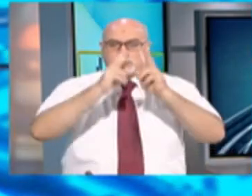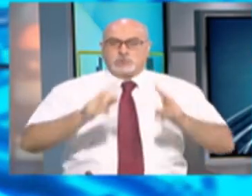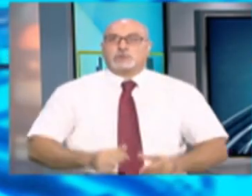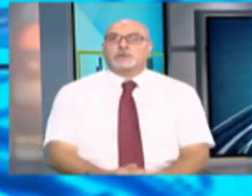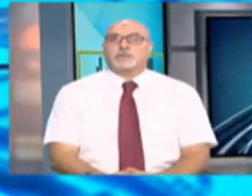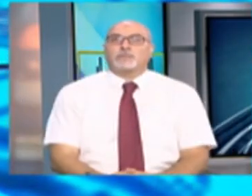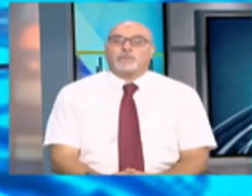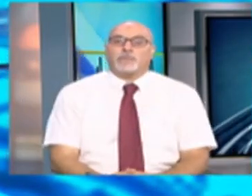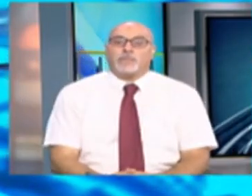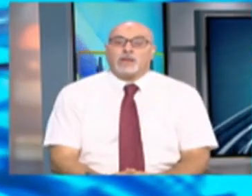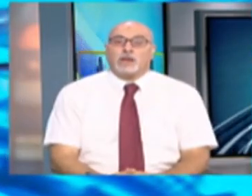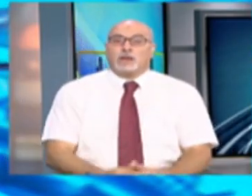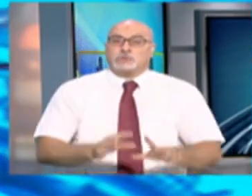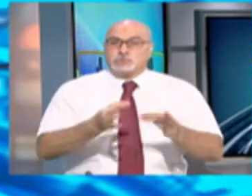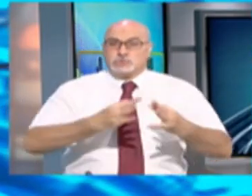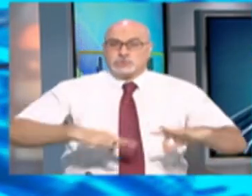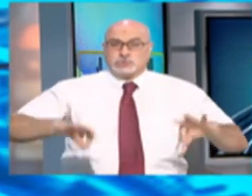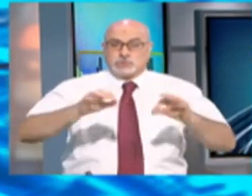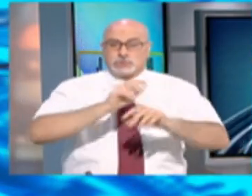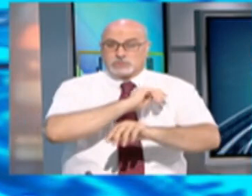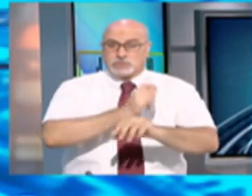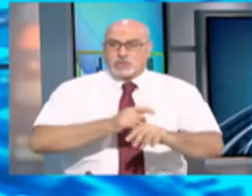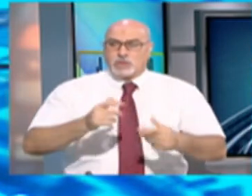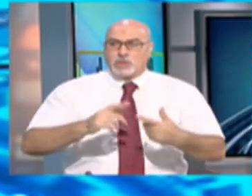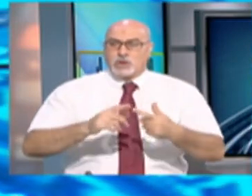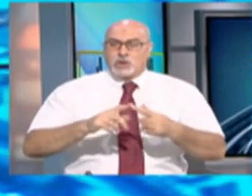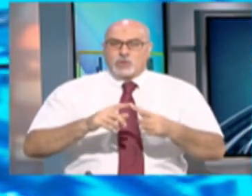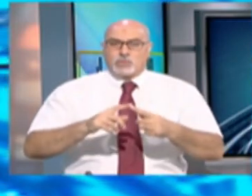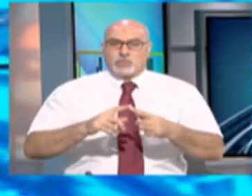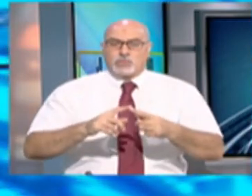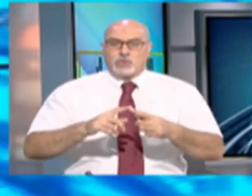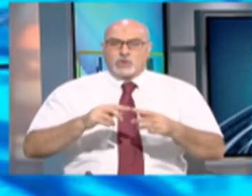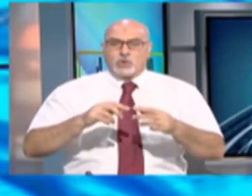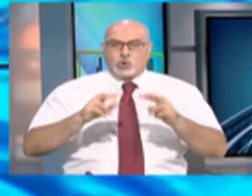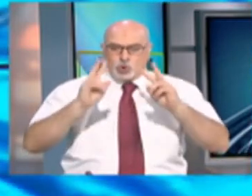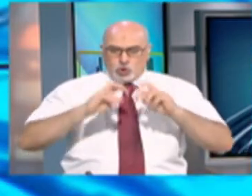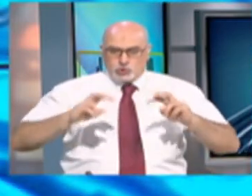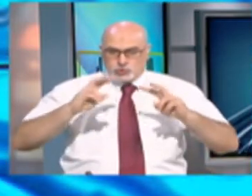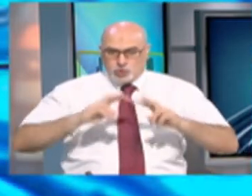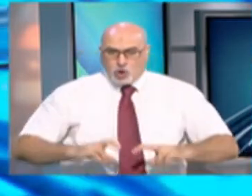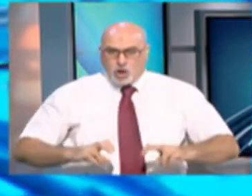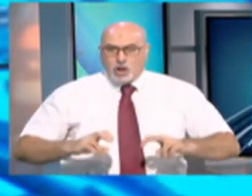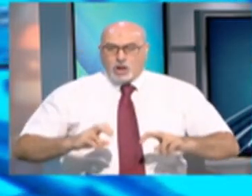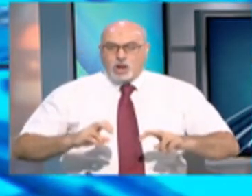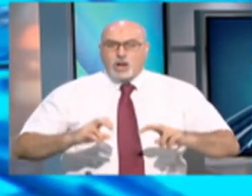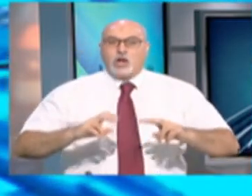وتم تجهيز المركب الأولمبي بنظام مراقبة بكاميرات وبوابات